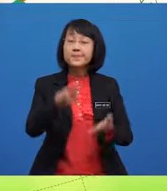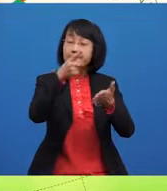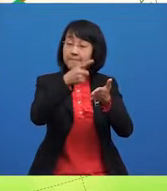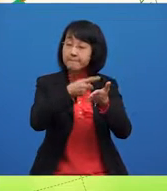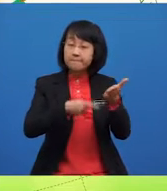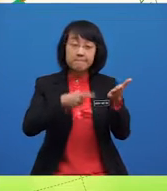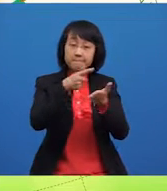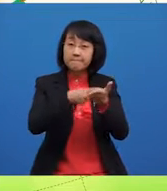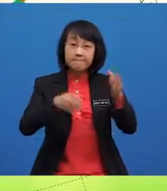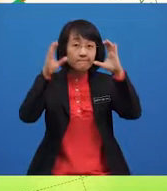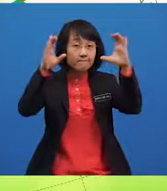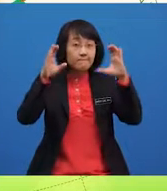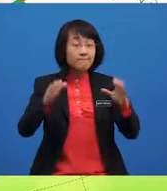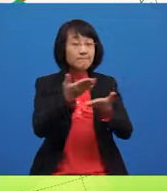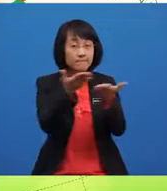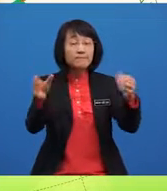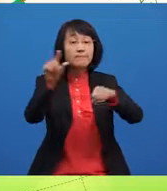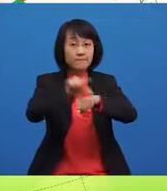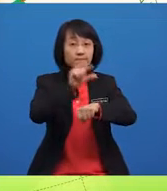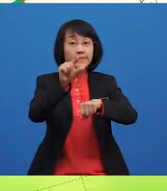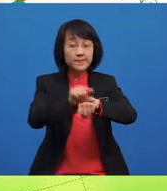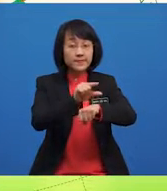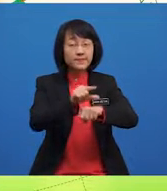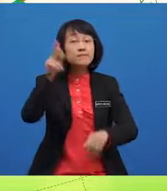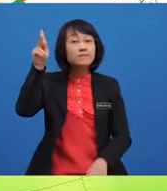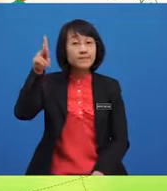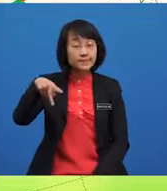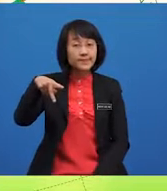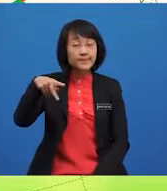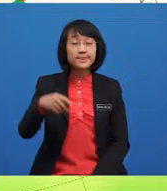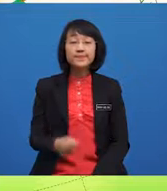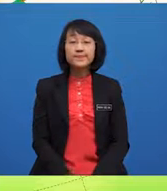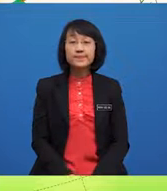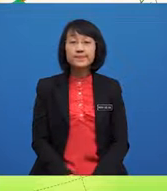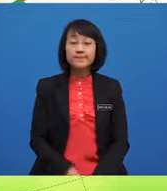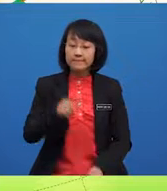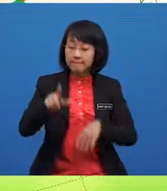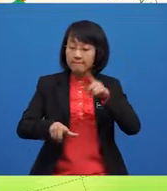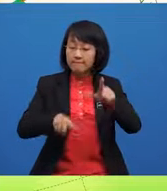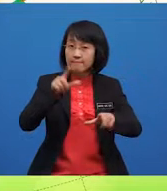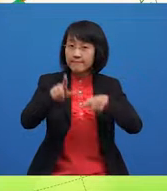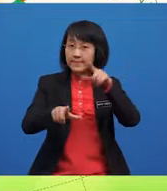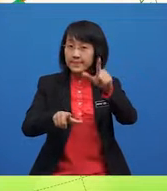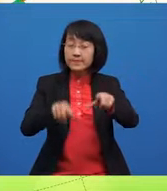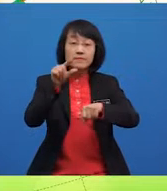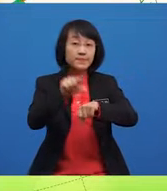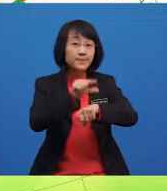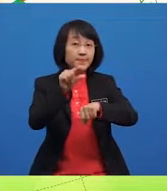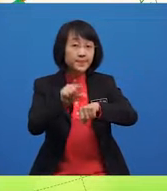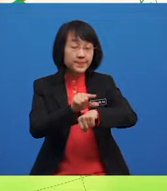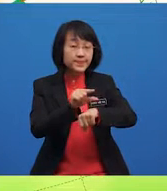Apapun kaedah yang kamu gunakan, pastikan langkah-langkah yang